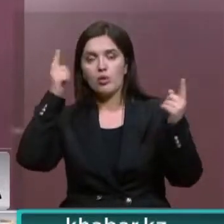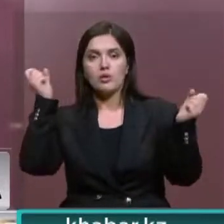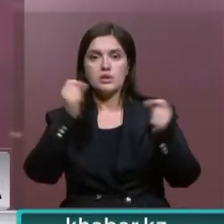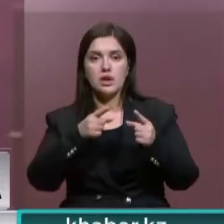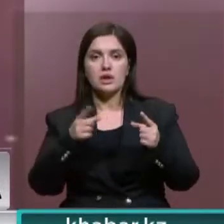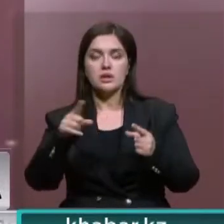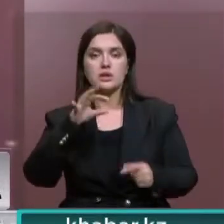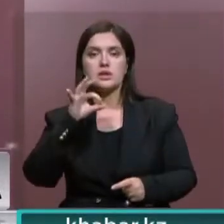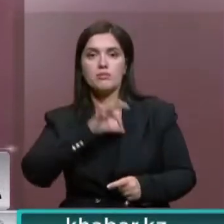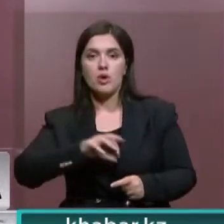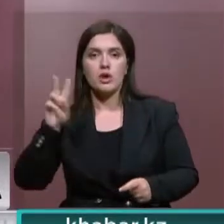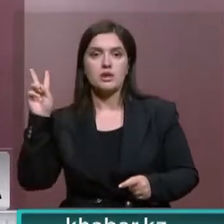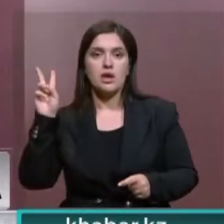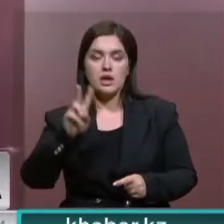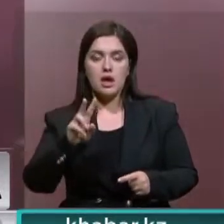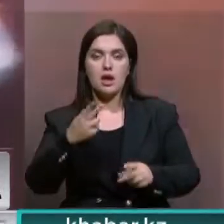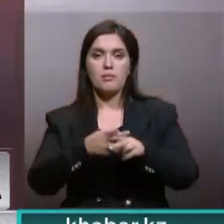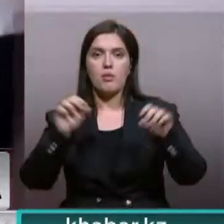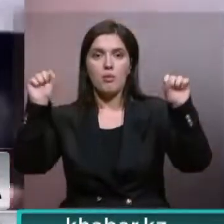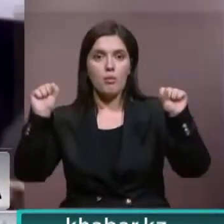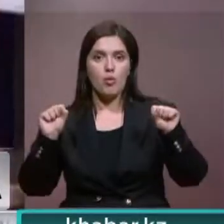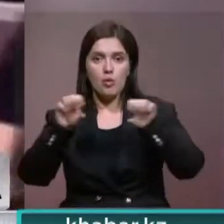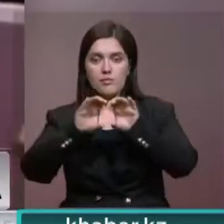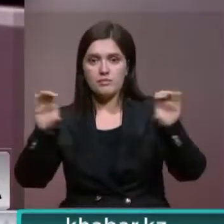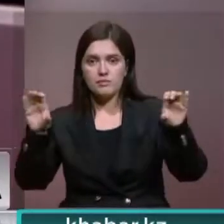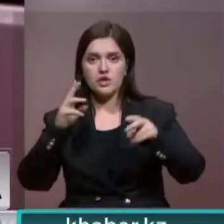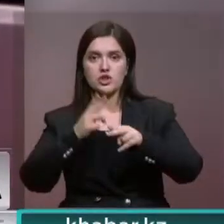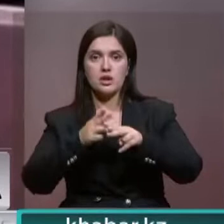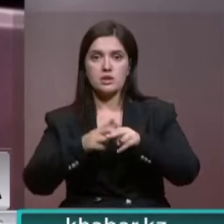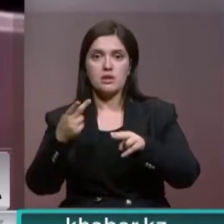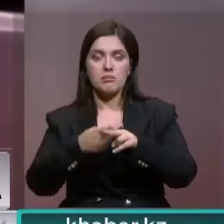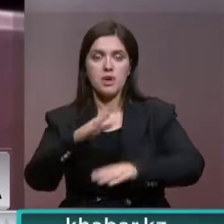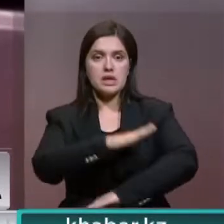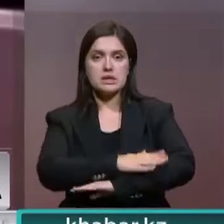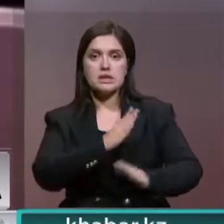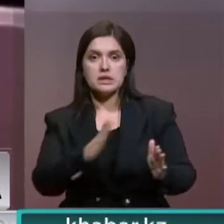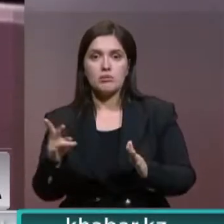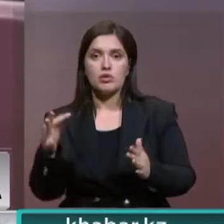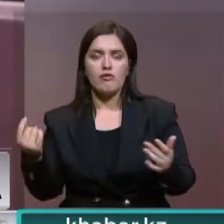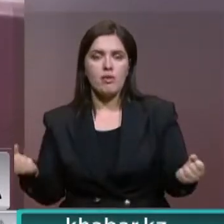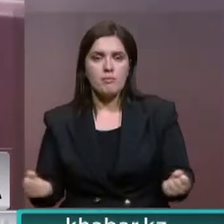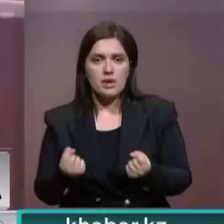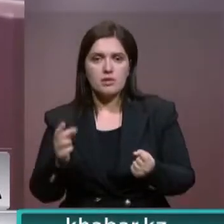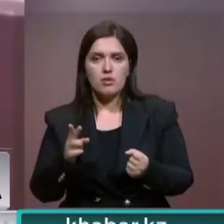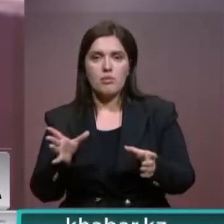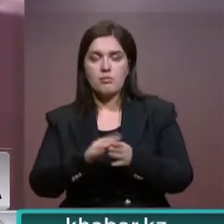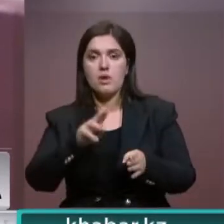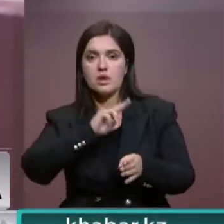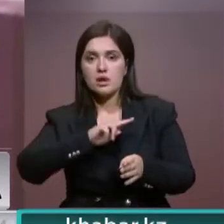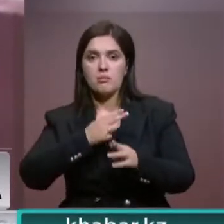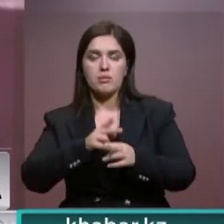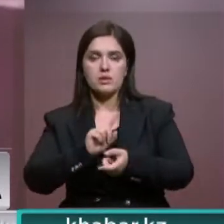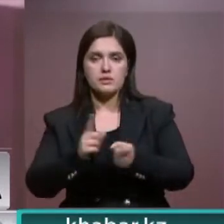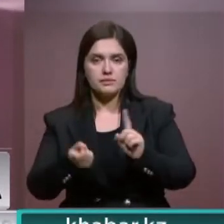Асхат использует троллейбусные поручни для занятий спортом, то встал вопрос о дисциплине. Но его поддержали коллеги, и дело приняло